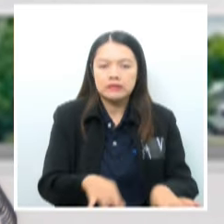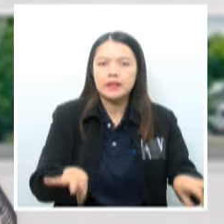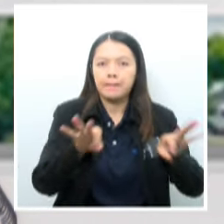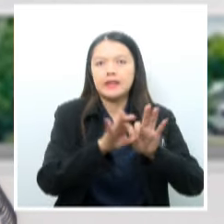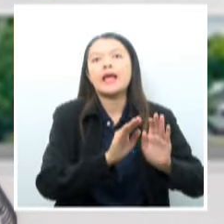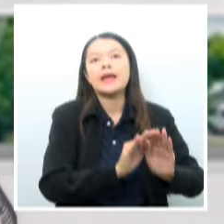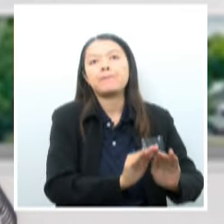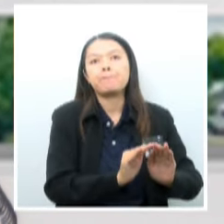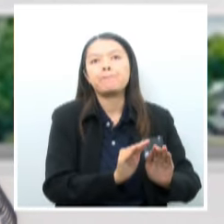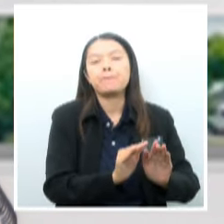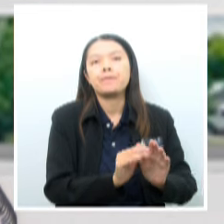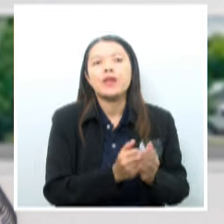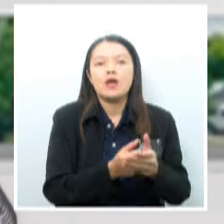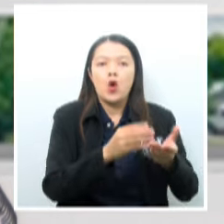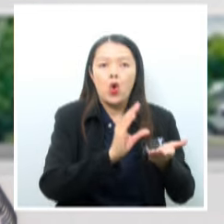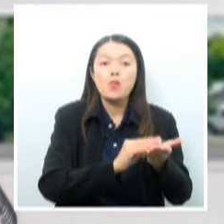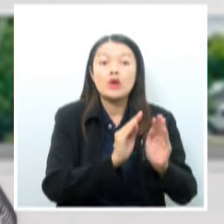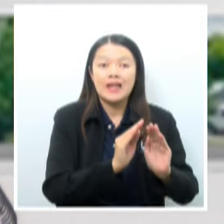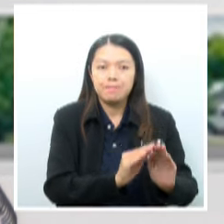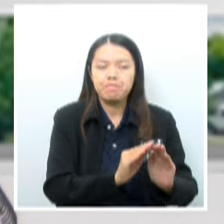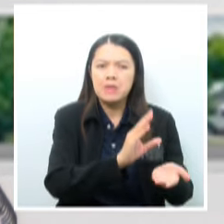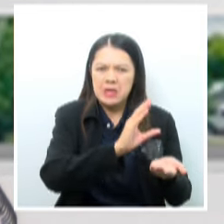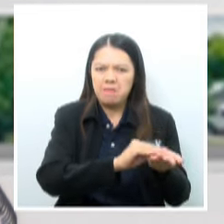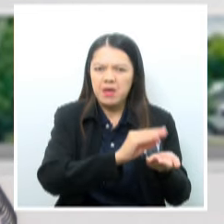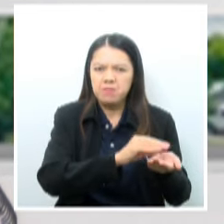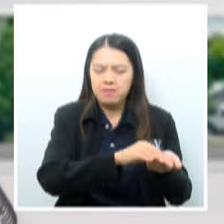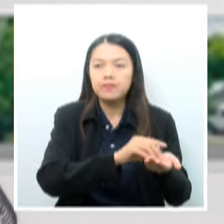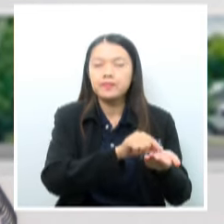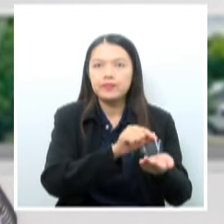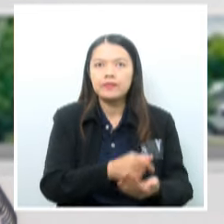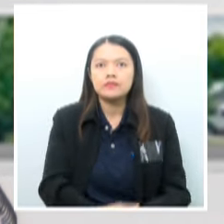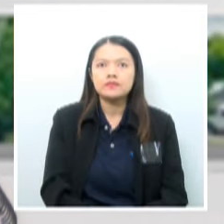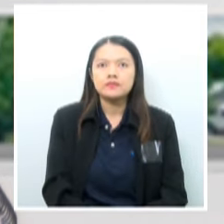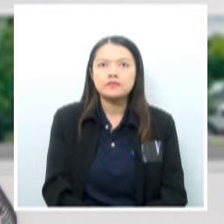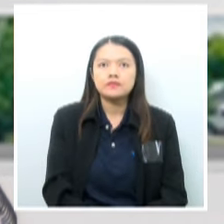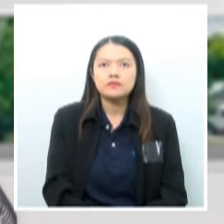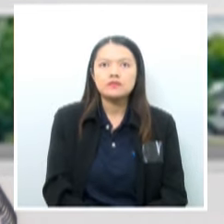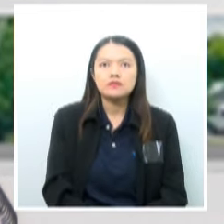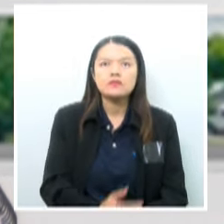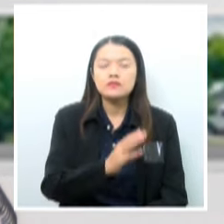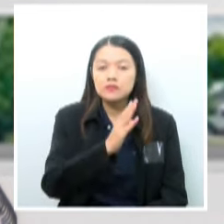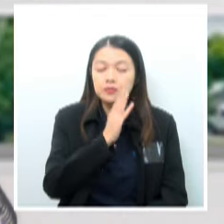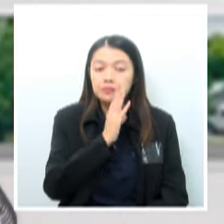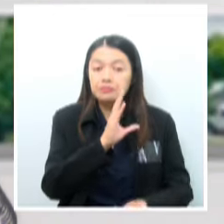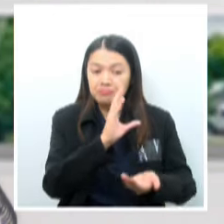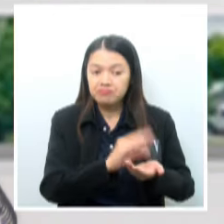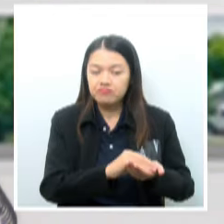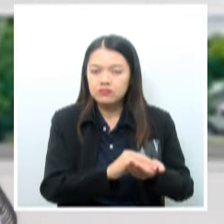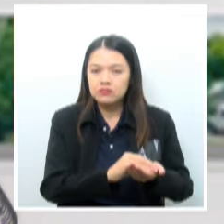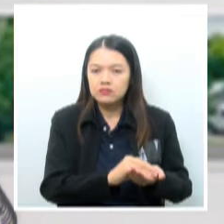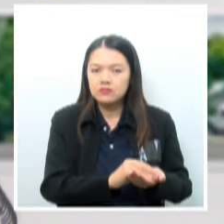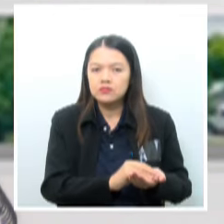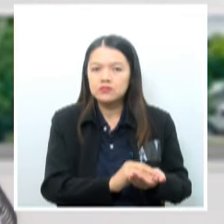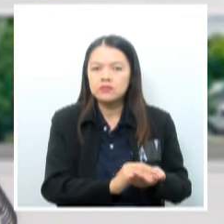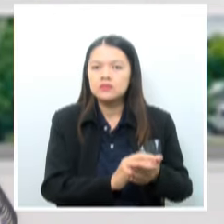อันนี้ต้องเข้าใจนิดนึงว่าไม่ได้ว่าเลิกเก็บนะครับแต่เก็บแล้วเนี่ยแทนที่ข้างบนจะไม่เวลาคุ